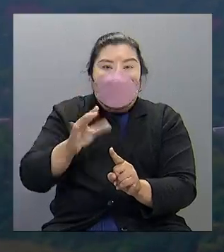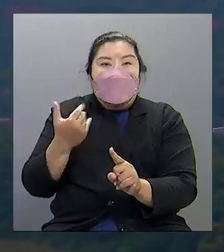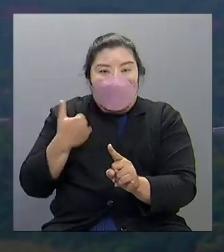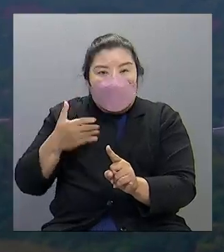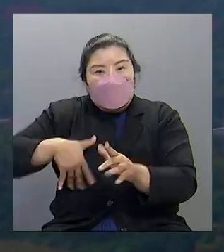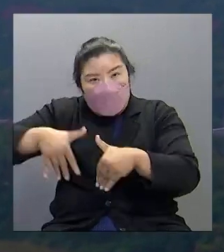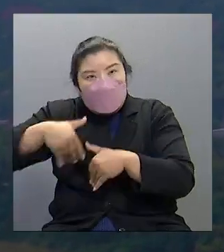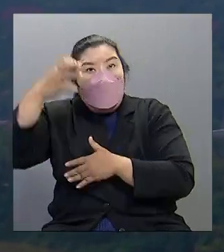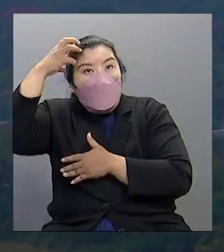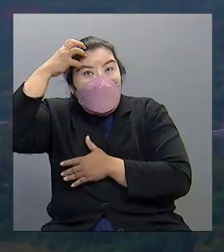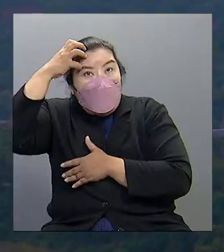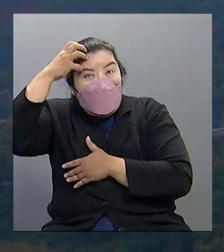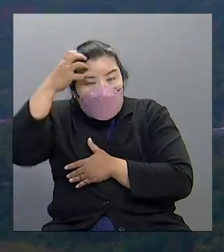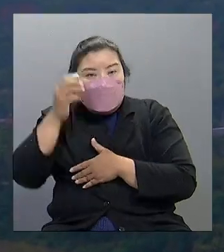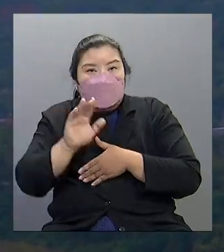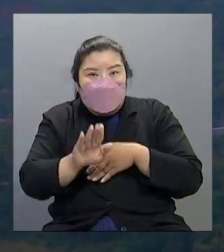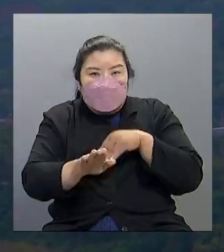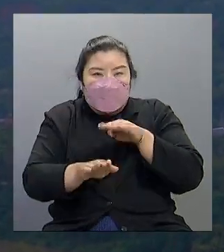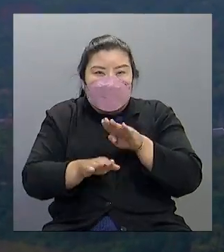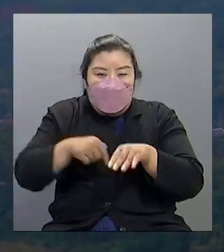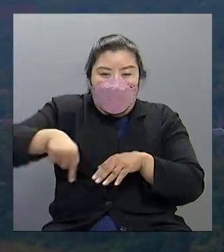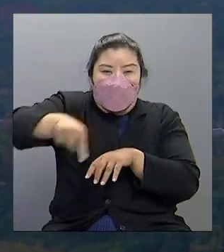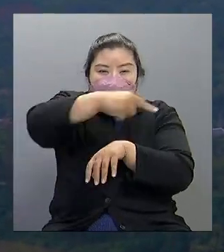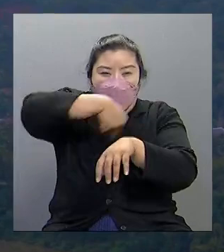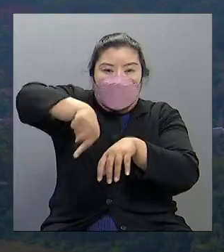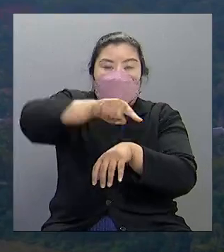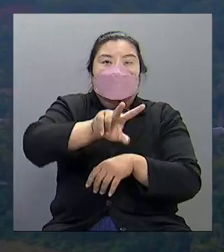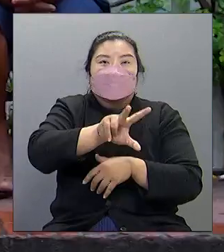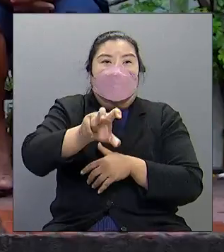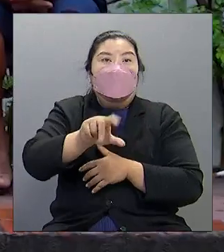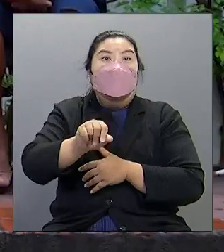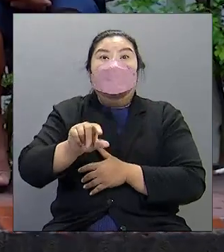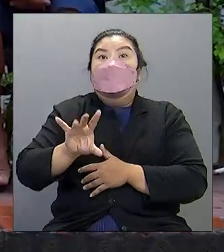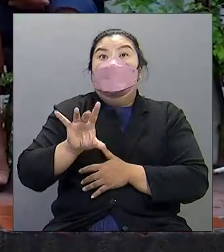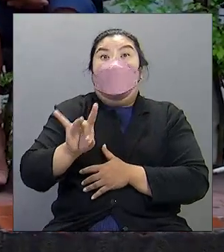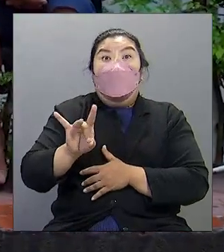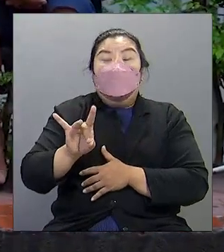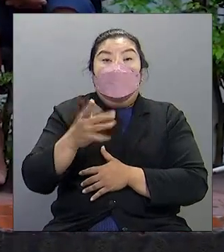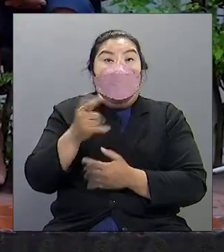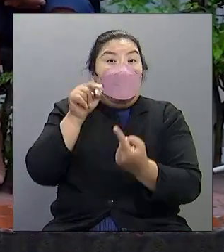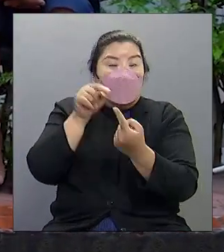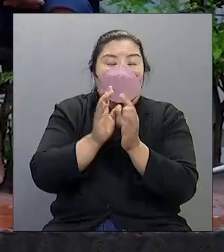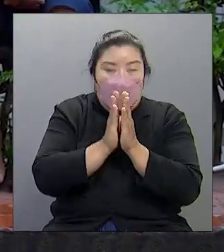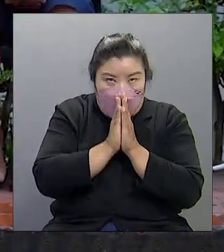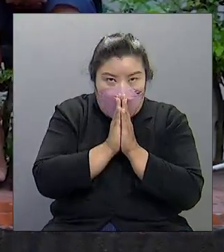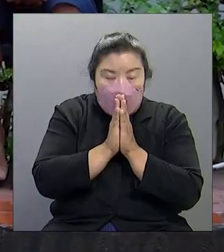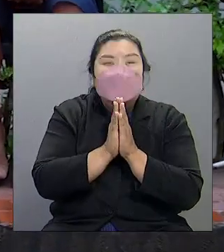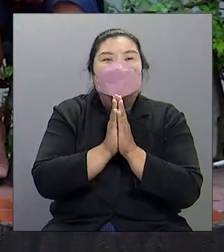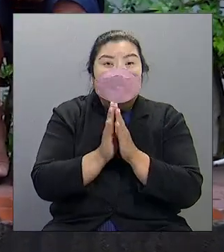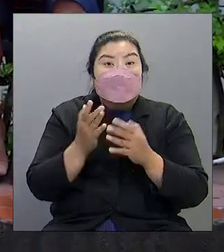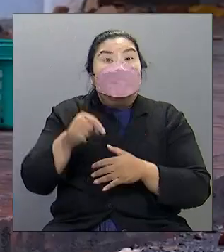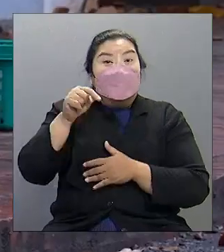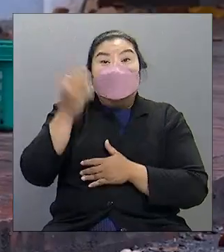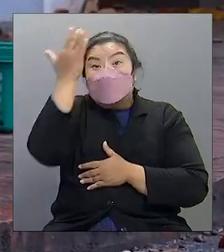เที่ยวเดนทางขบันดาย 328 ขั้น เพื่อขึ้นมากระบวายสัราตลดทงปีอีทยัเป็จดชมวิเมืองที่สวยงาม